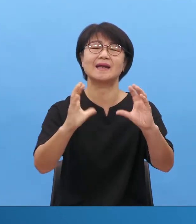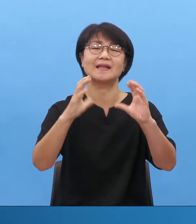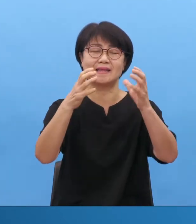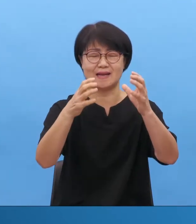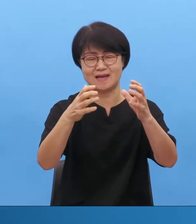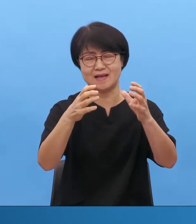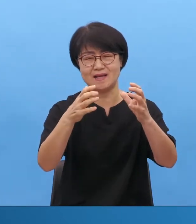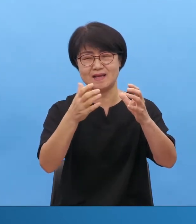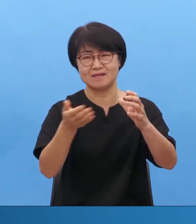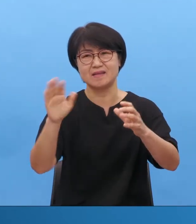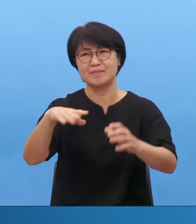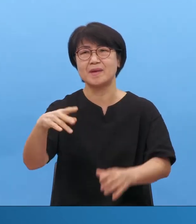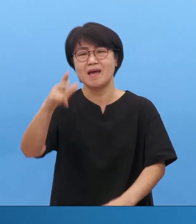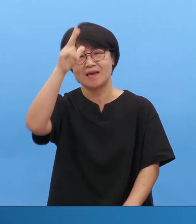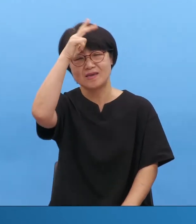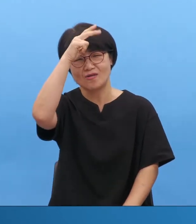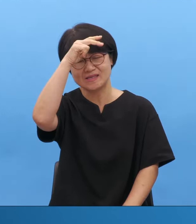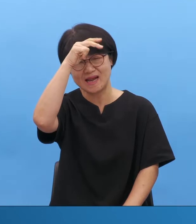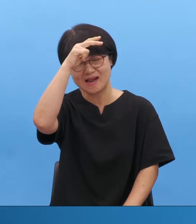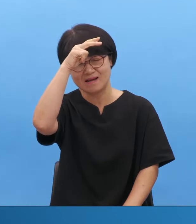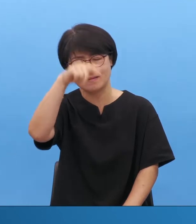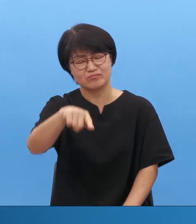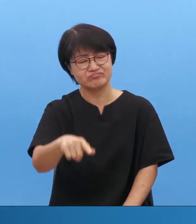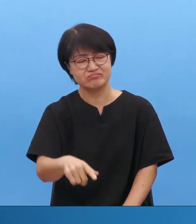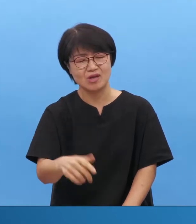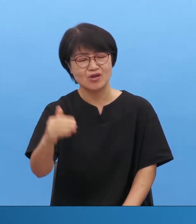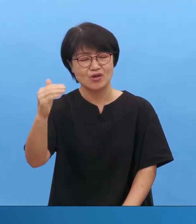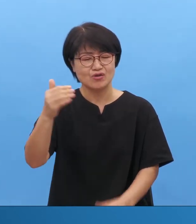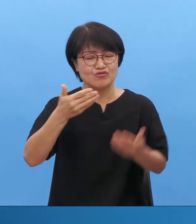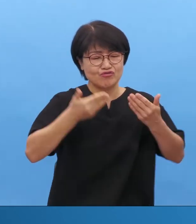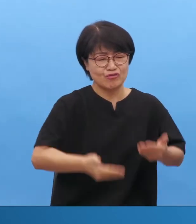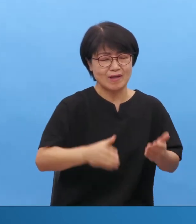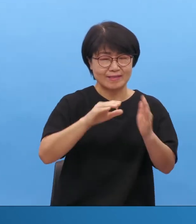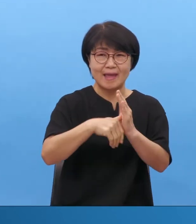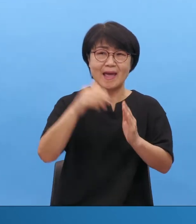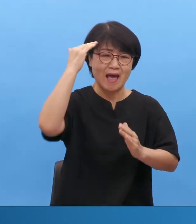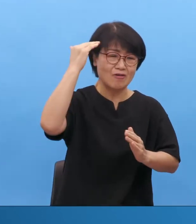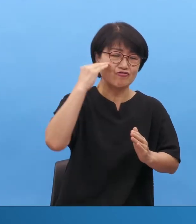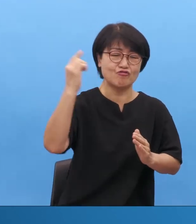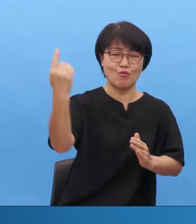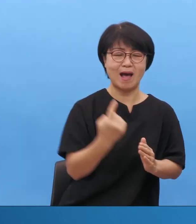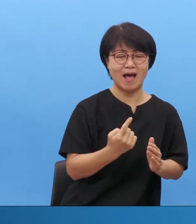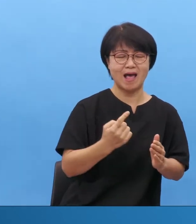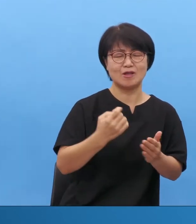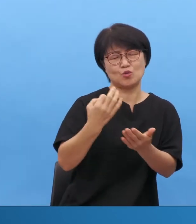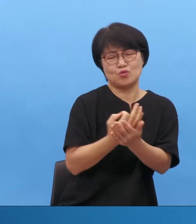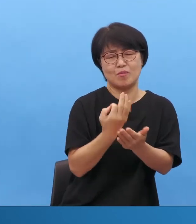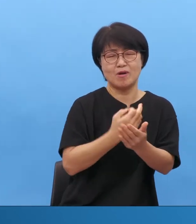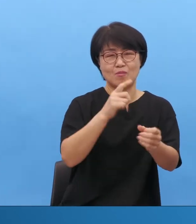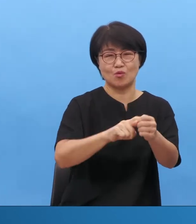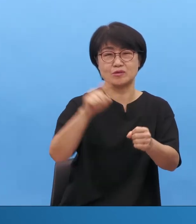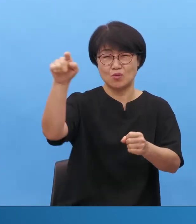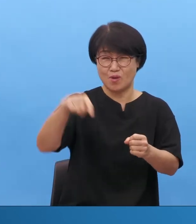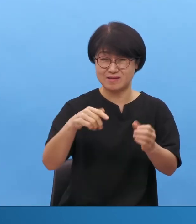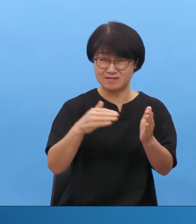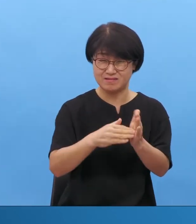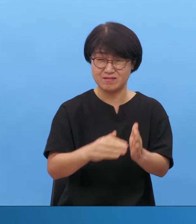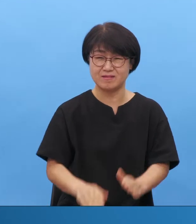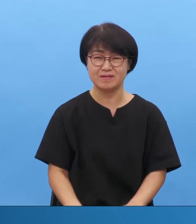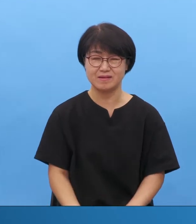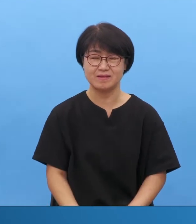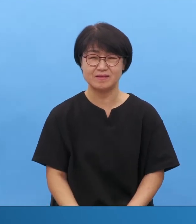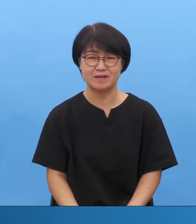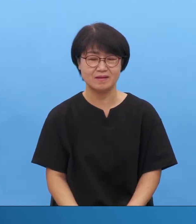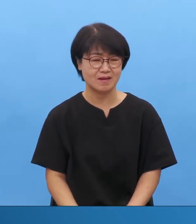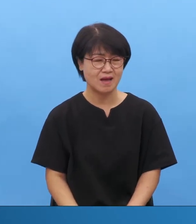land, there was a police officer who worked in Peru but came to Korea for a little bit to work and make money. 그래서 우리 뭐 노동하면 많이 안 주잖아요,